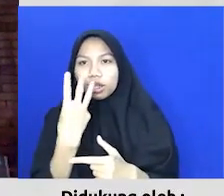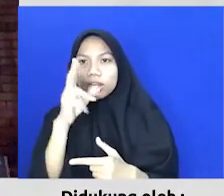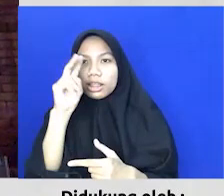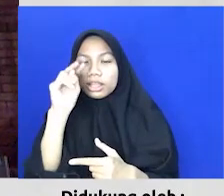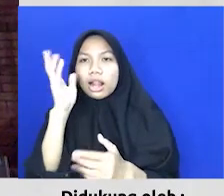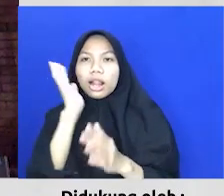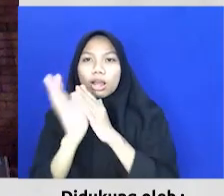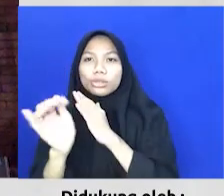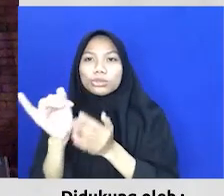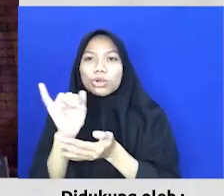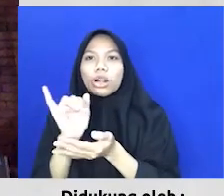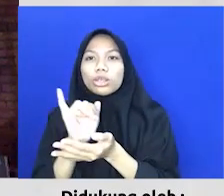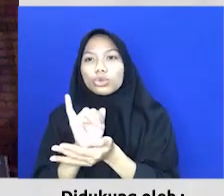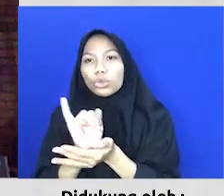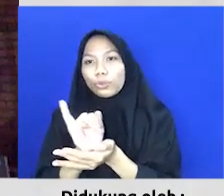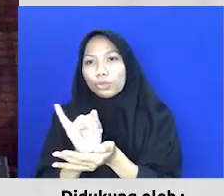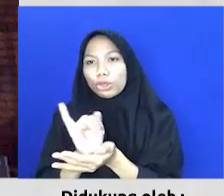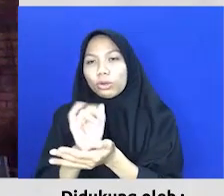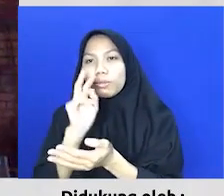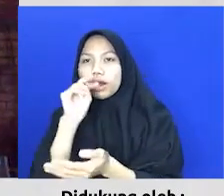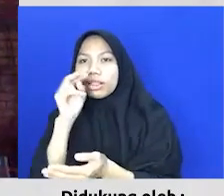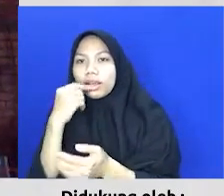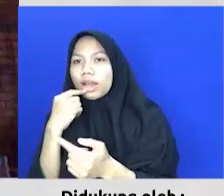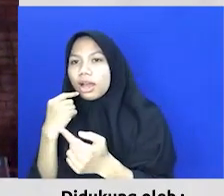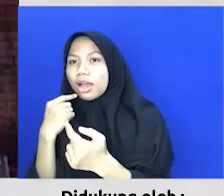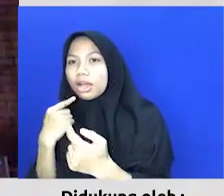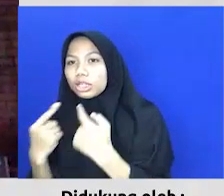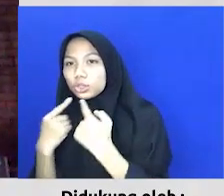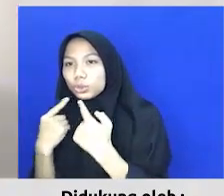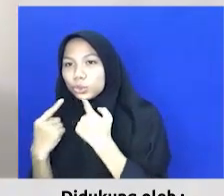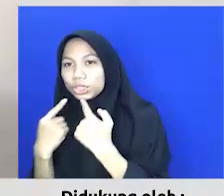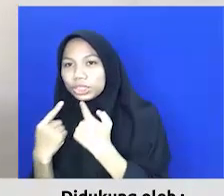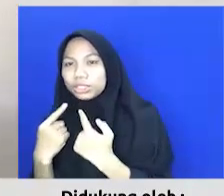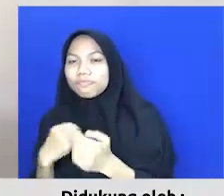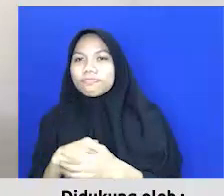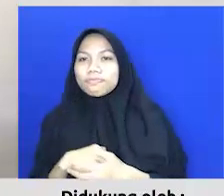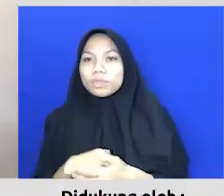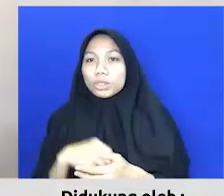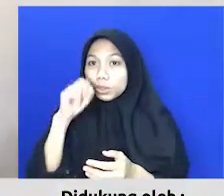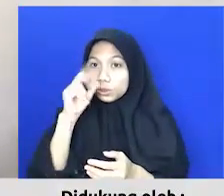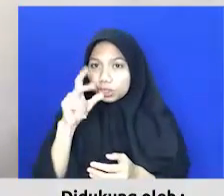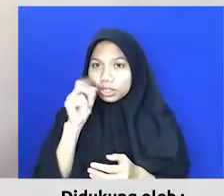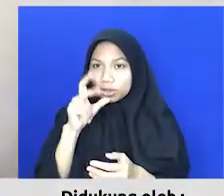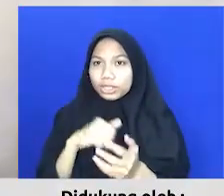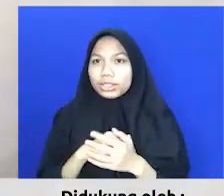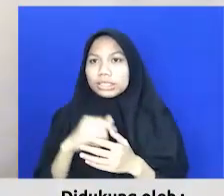diselenggarakan untuk sebagai bagian dari rangkaian peringatan 100